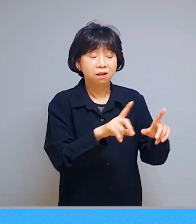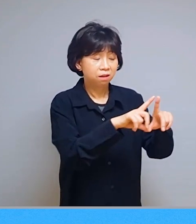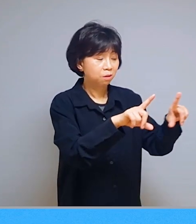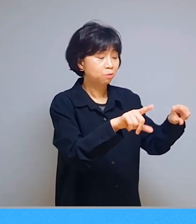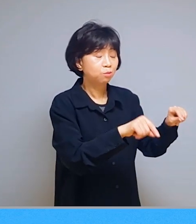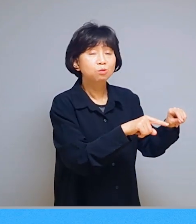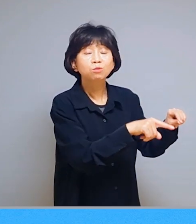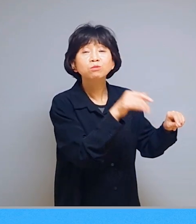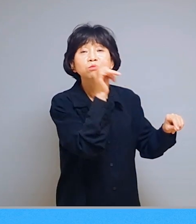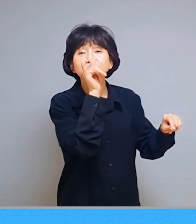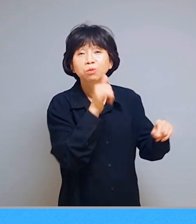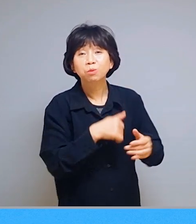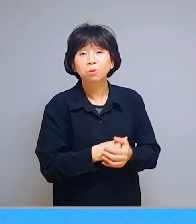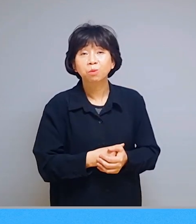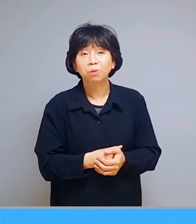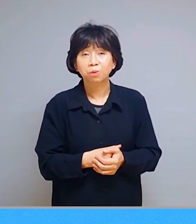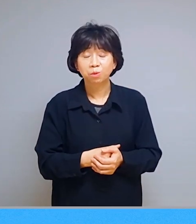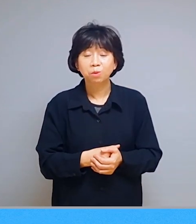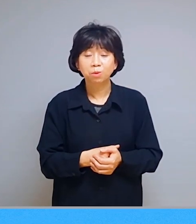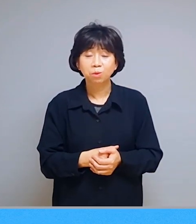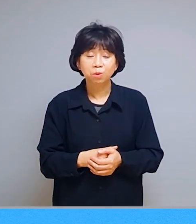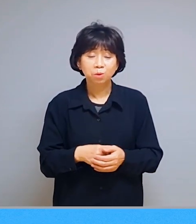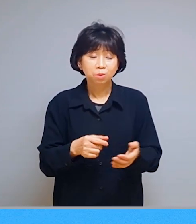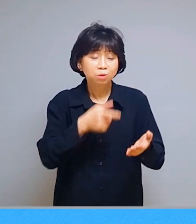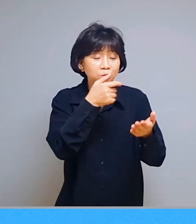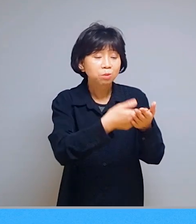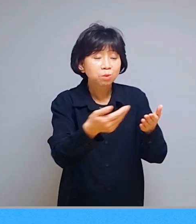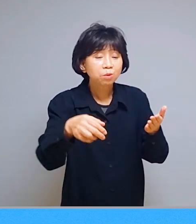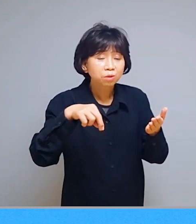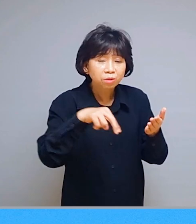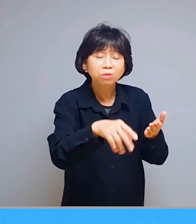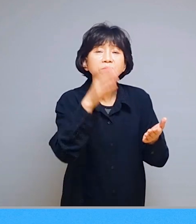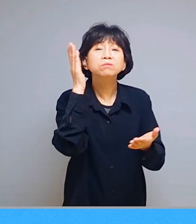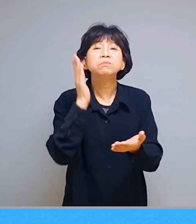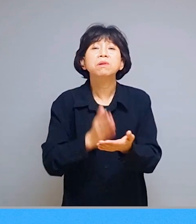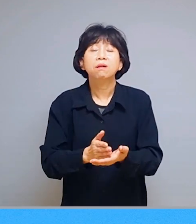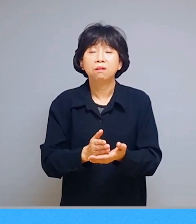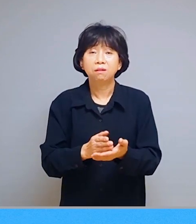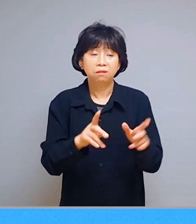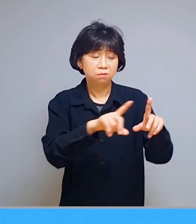말라고! 절대 건너가면 안 된다고 표지판을